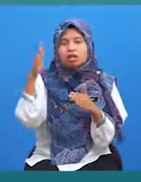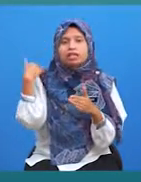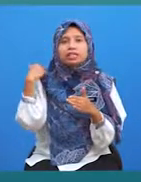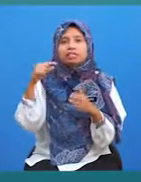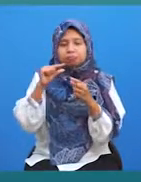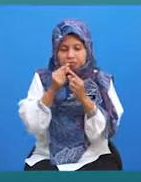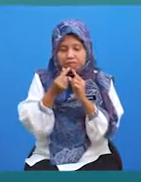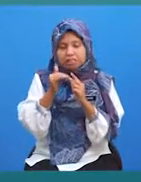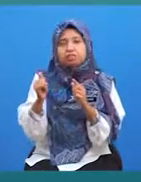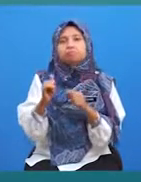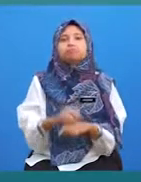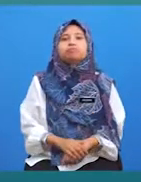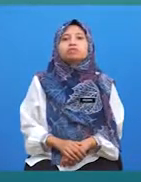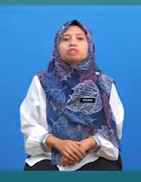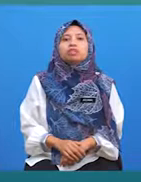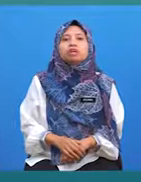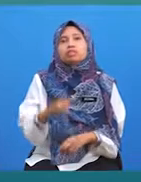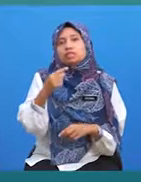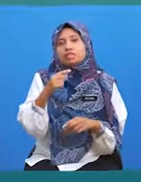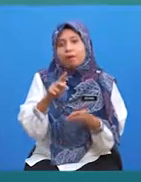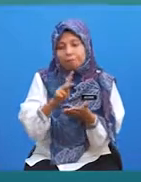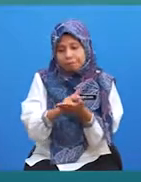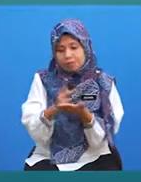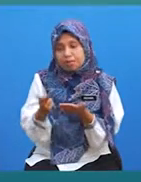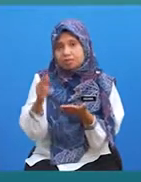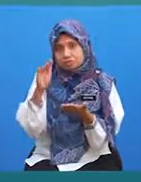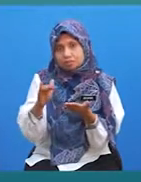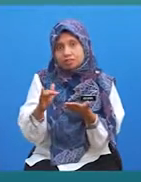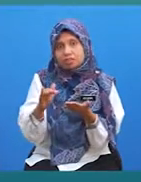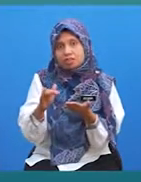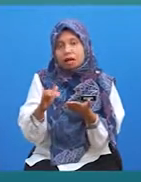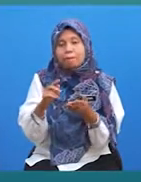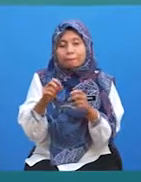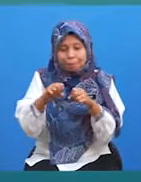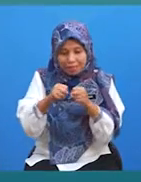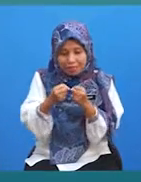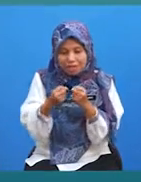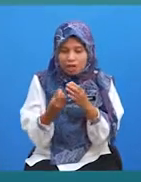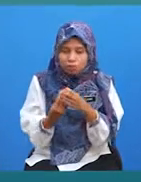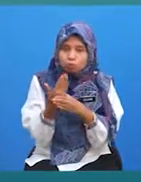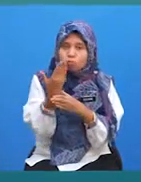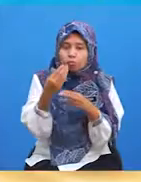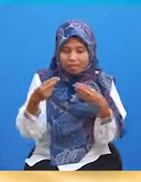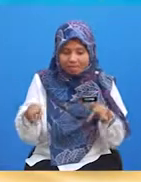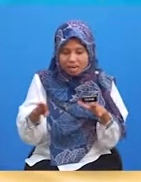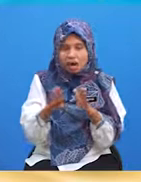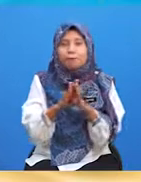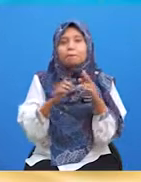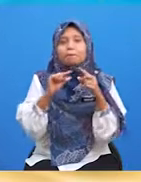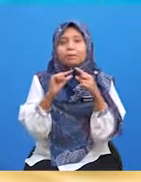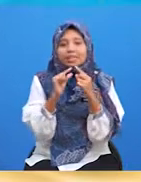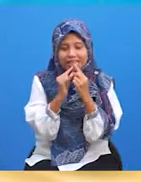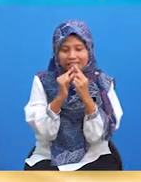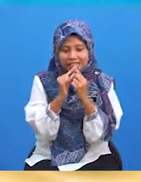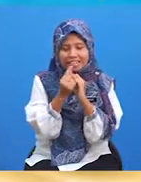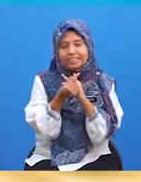Peribahasa yang sesuai untuk kata kunci ini ialah patah tumbuh, hilang berganti. Baiklah